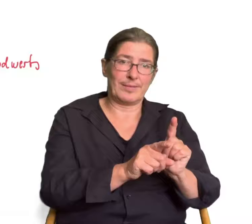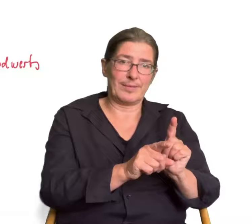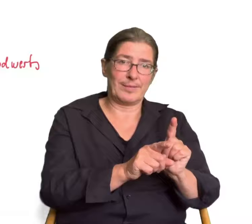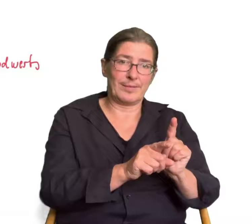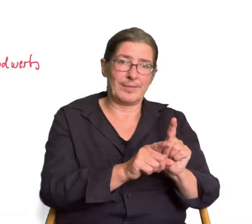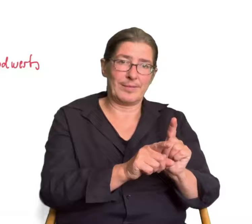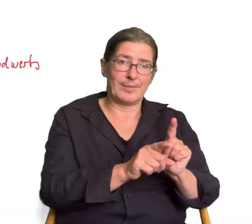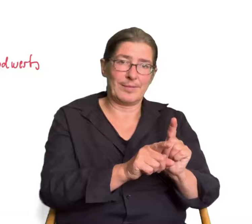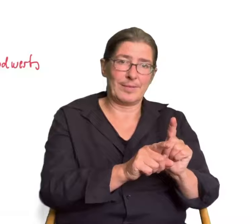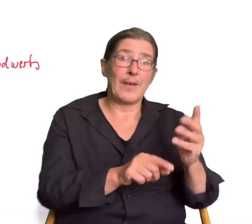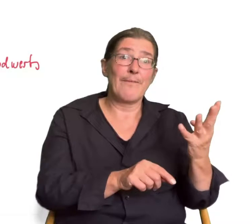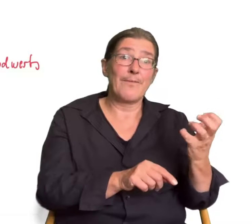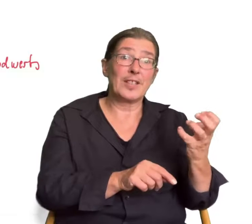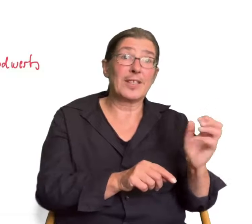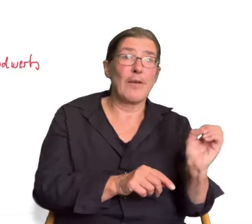entsprechen